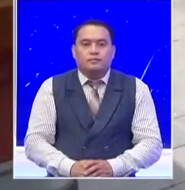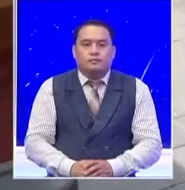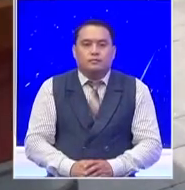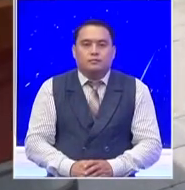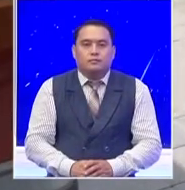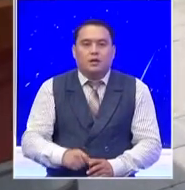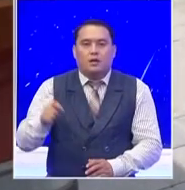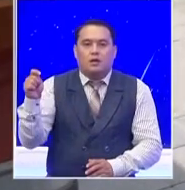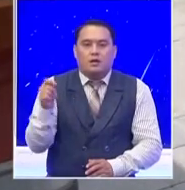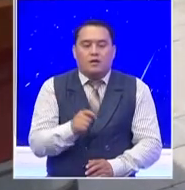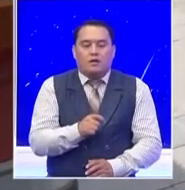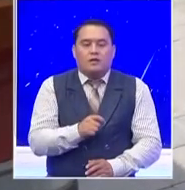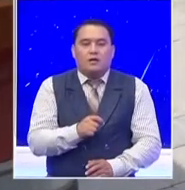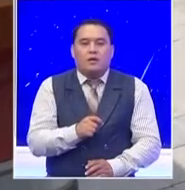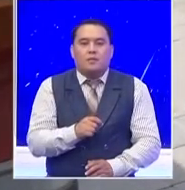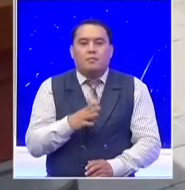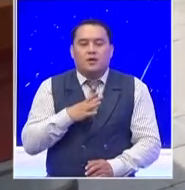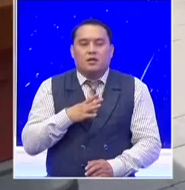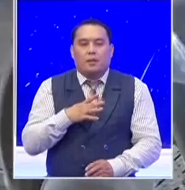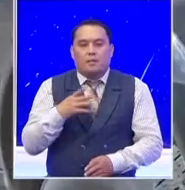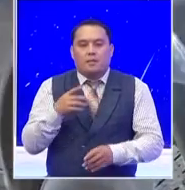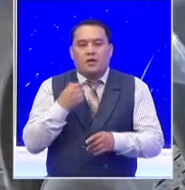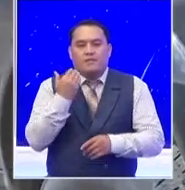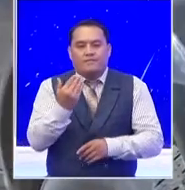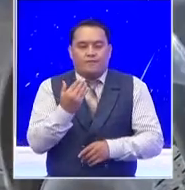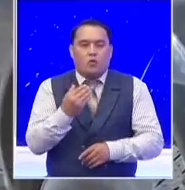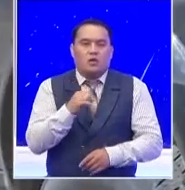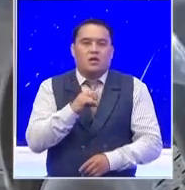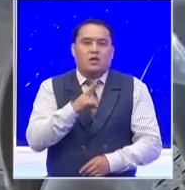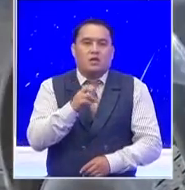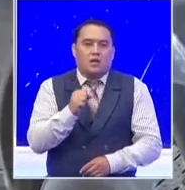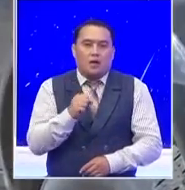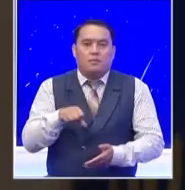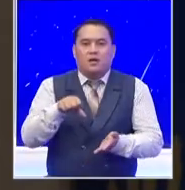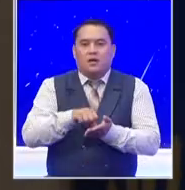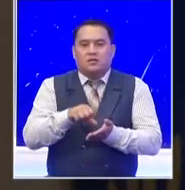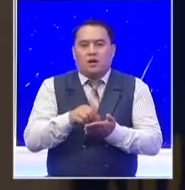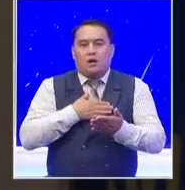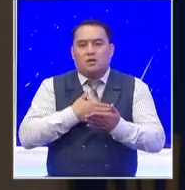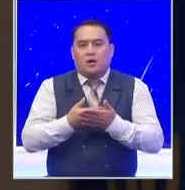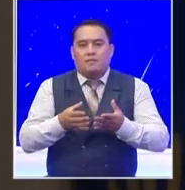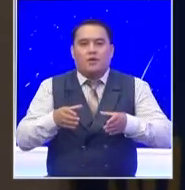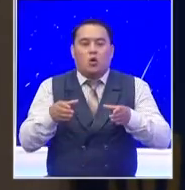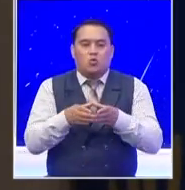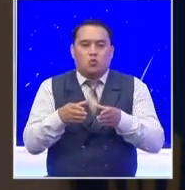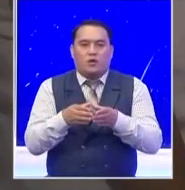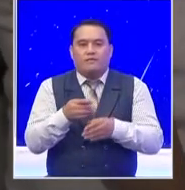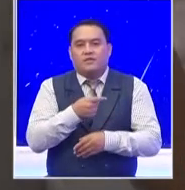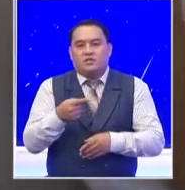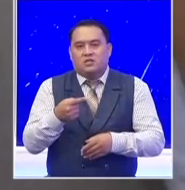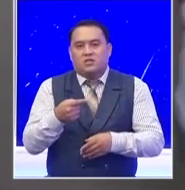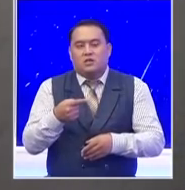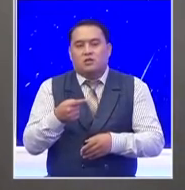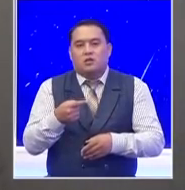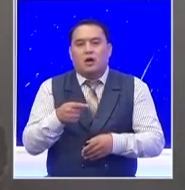Панариных визит волонтеров «Лидер КИЗ» далеко не первый. По словам Ирины Мордасовой, одного из представителей волонтерского объединения, вот уже в течение